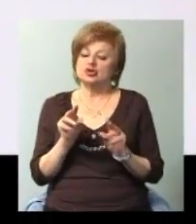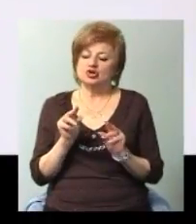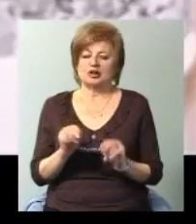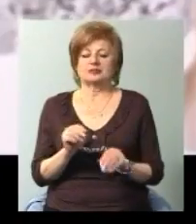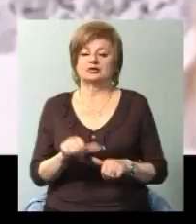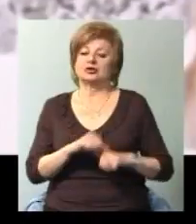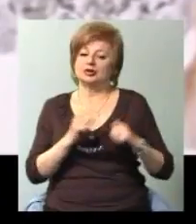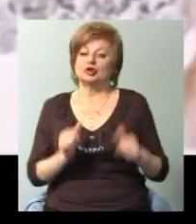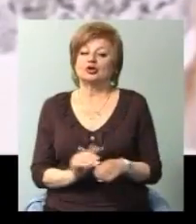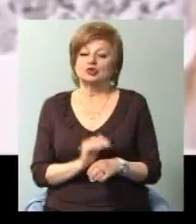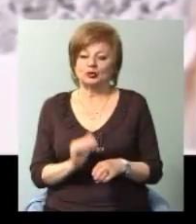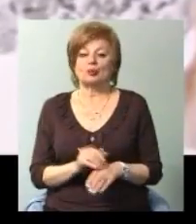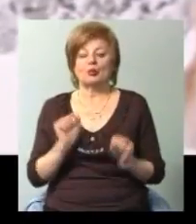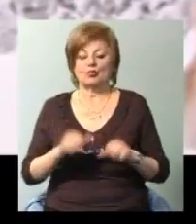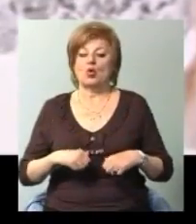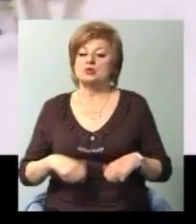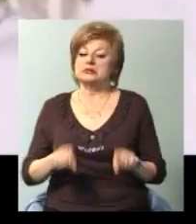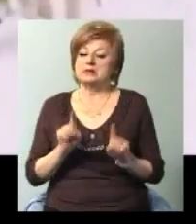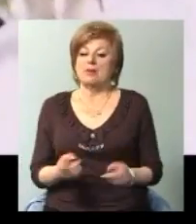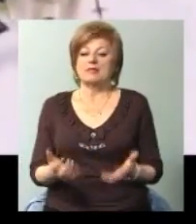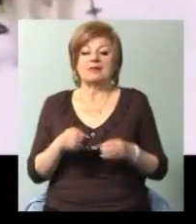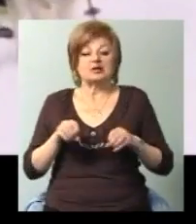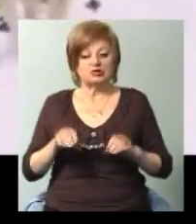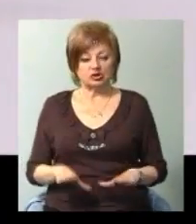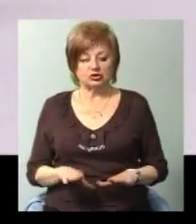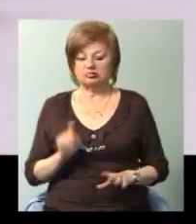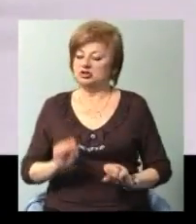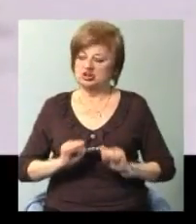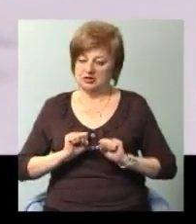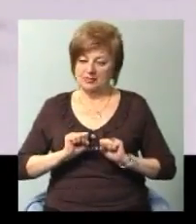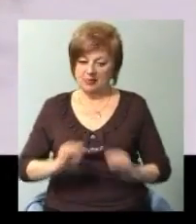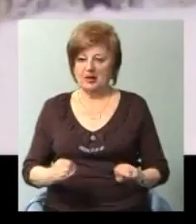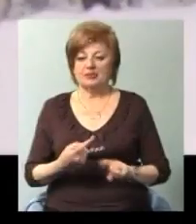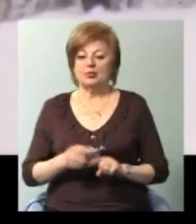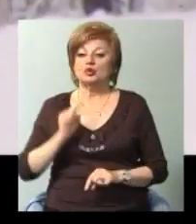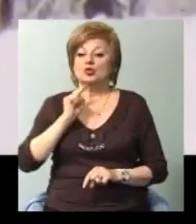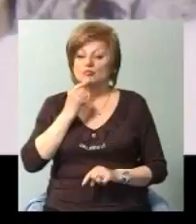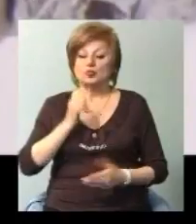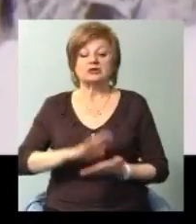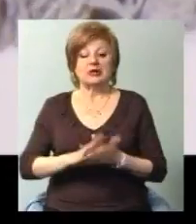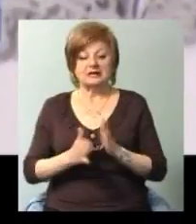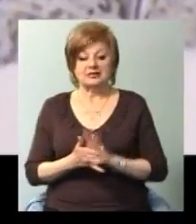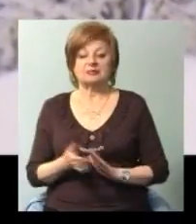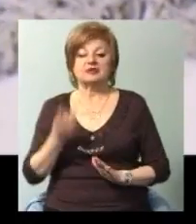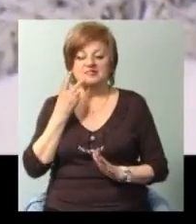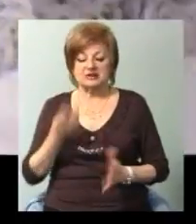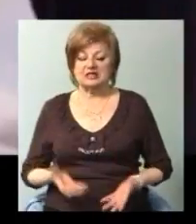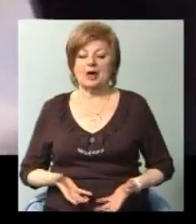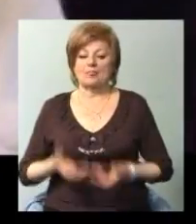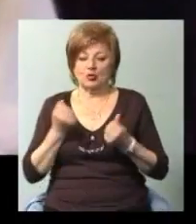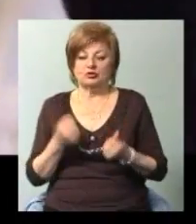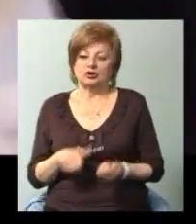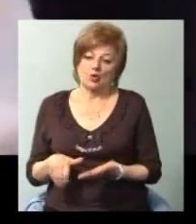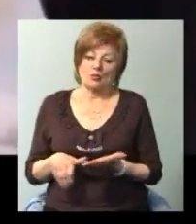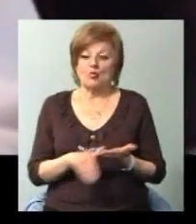доброзичливі, вміють самостійно приймати рішення. Вони відважні, тож у складній ситуації завжди підтримують, виручать